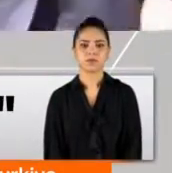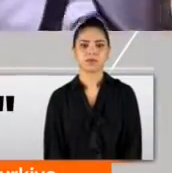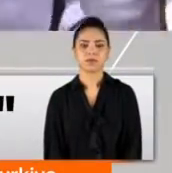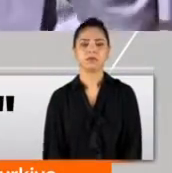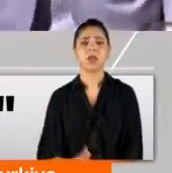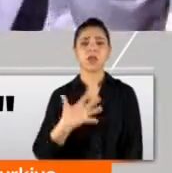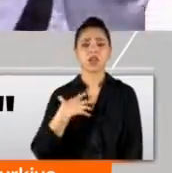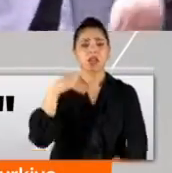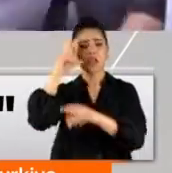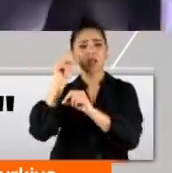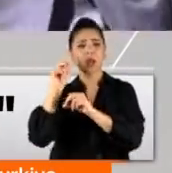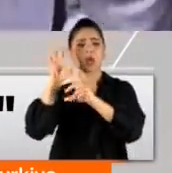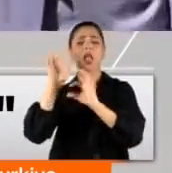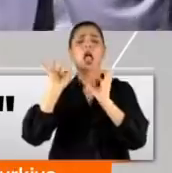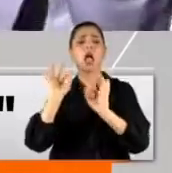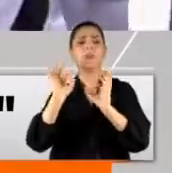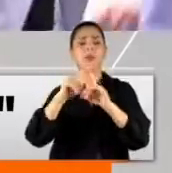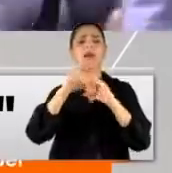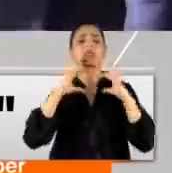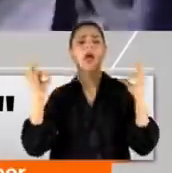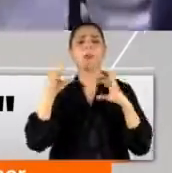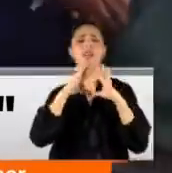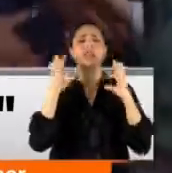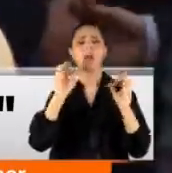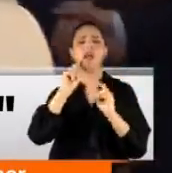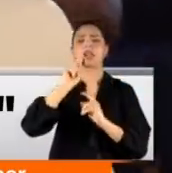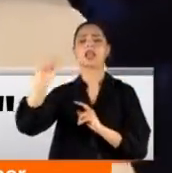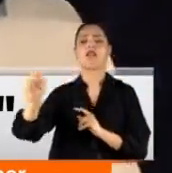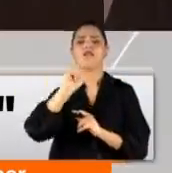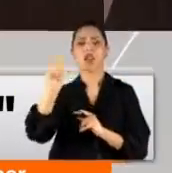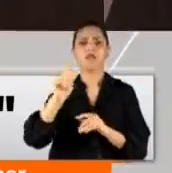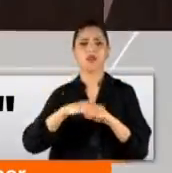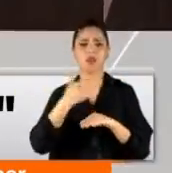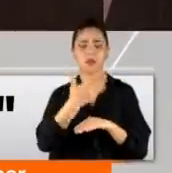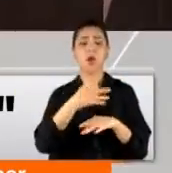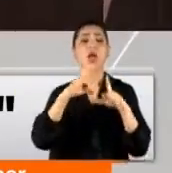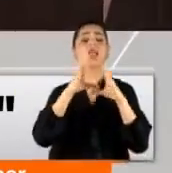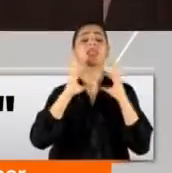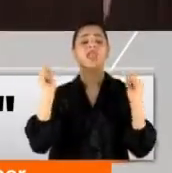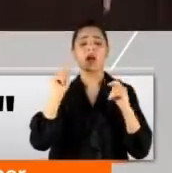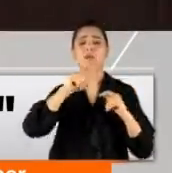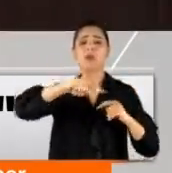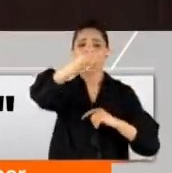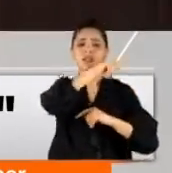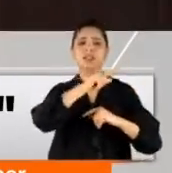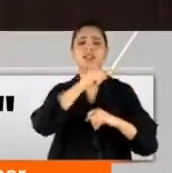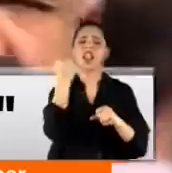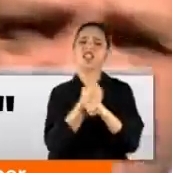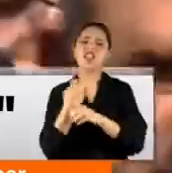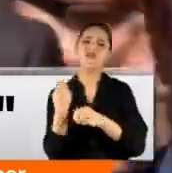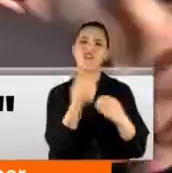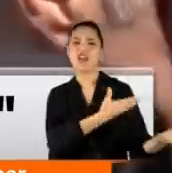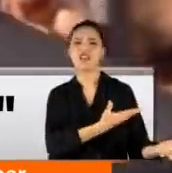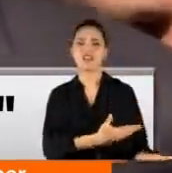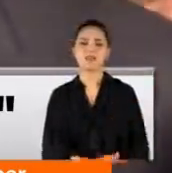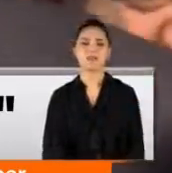Yatıyorlar, kalkıyorlar, damat da damat, damat da damat, damat kadar taş düşsün başınıza.